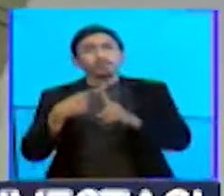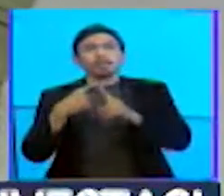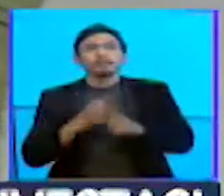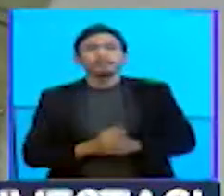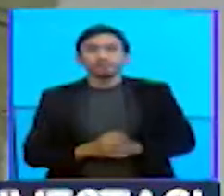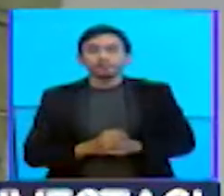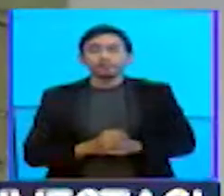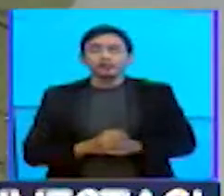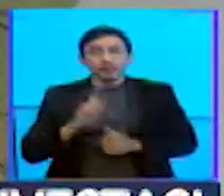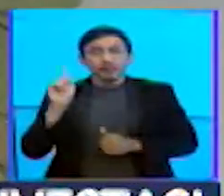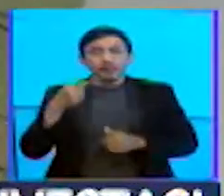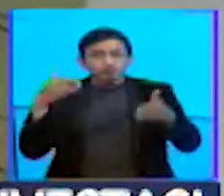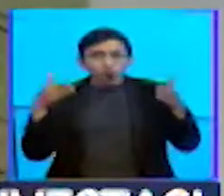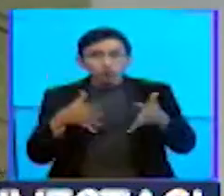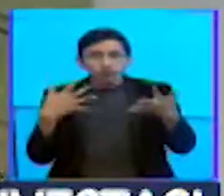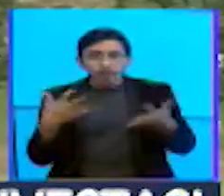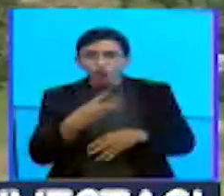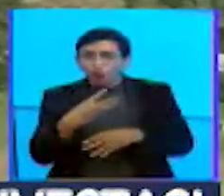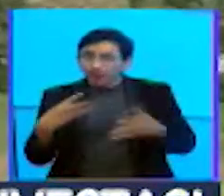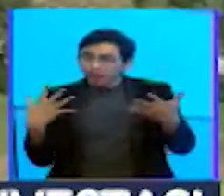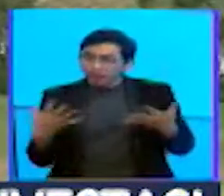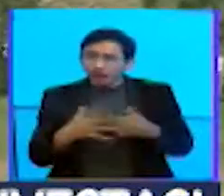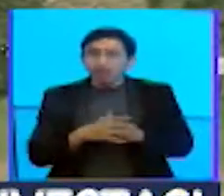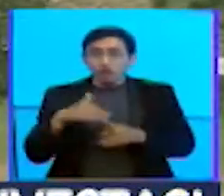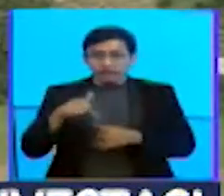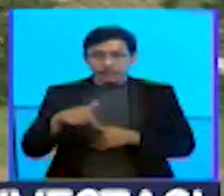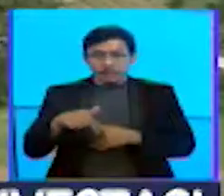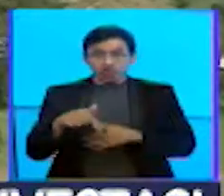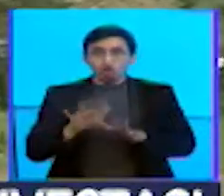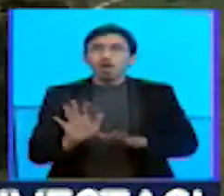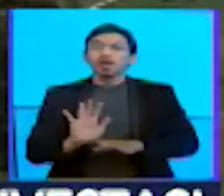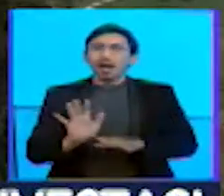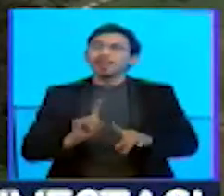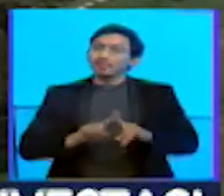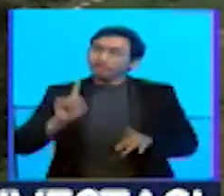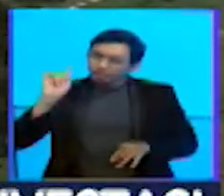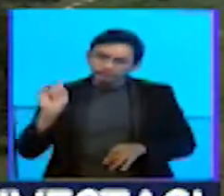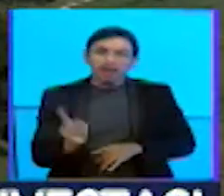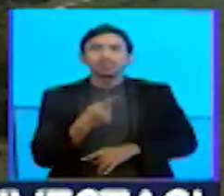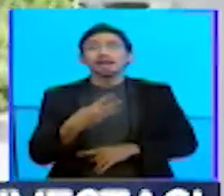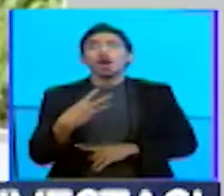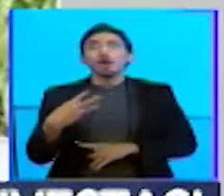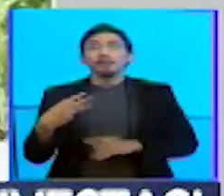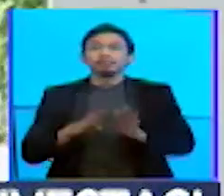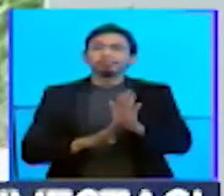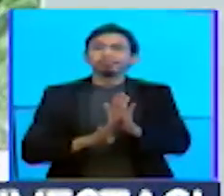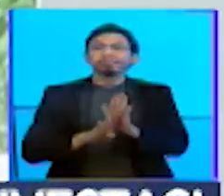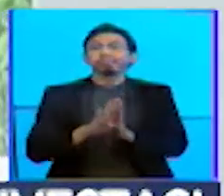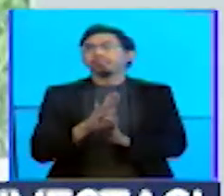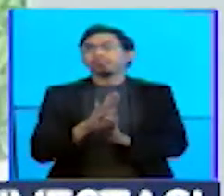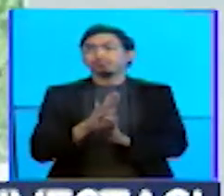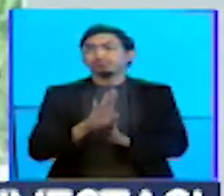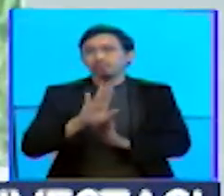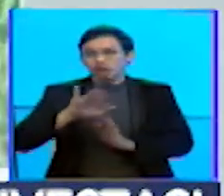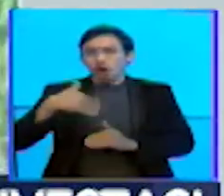hanya memulihkan perekonomian Indonesia di tahun 2021, namun juga memastikan ekonomi Indonesia tetap maju dan bertumbuh di tahun-tahun mendatang